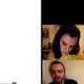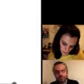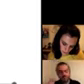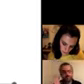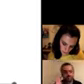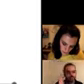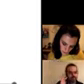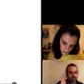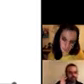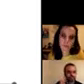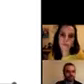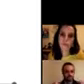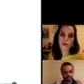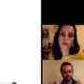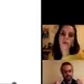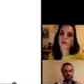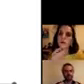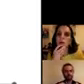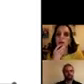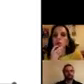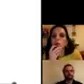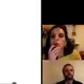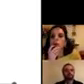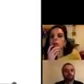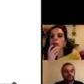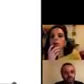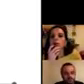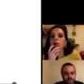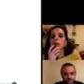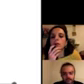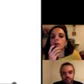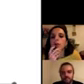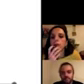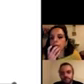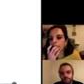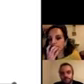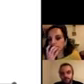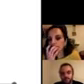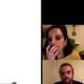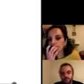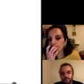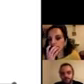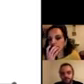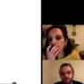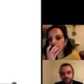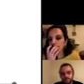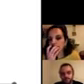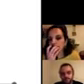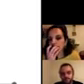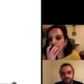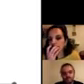şoku atlattıktan sonra bu süreci nasıl yönetebiliriz noktasında tekrar görüşmelere başladığımızda pandeminin yanında bir